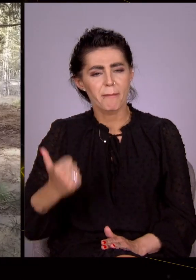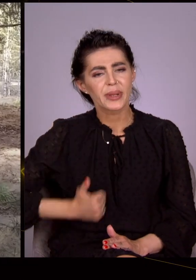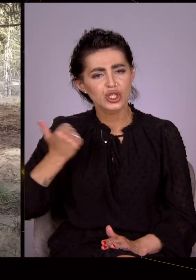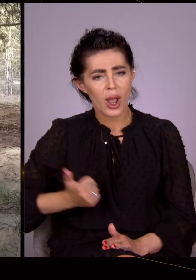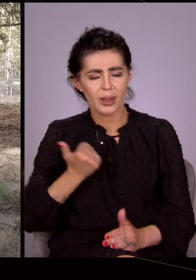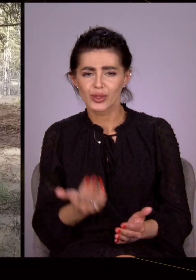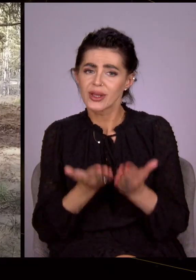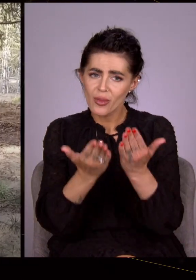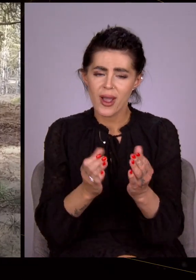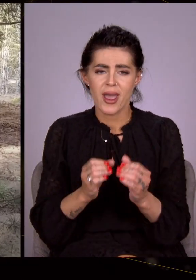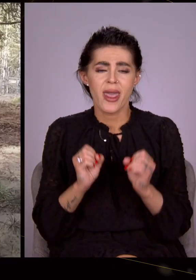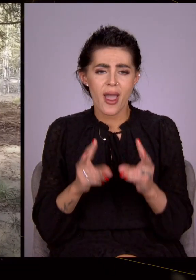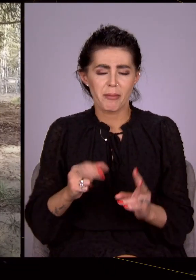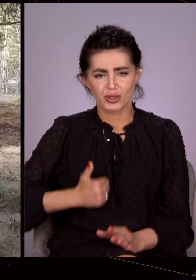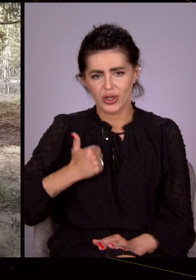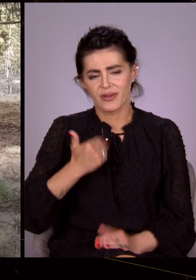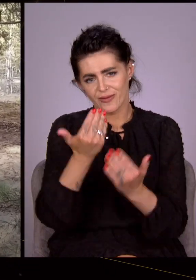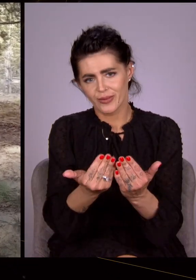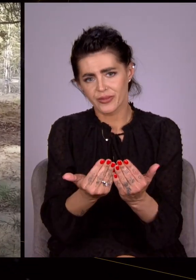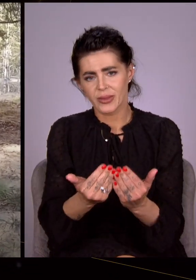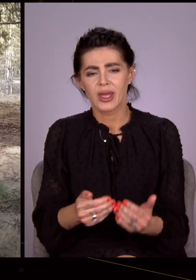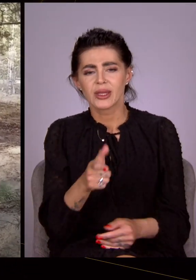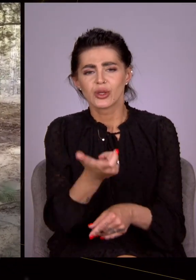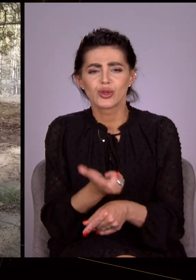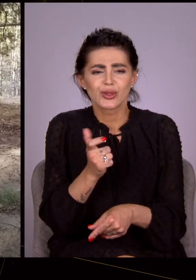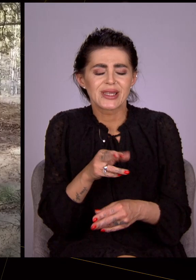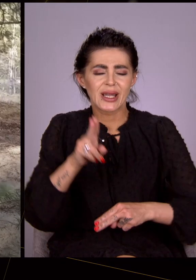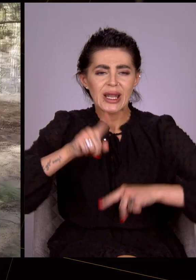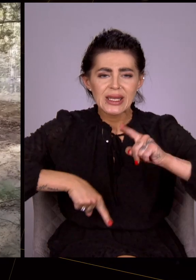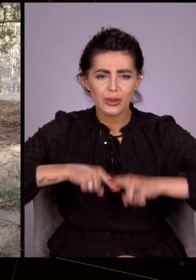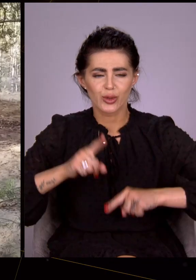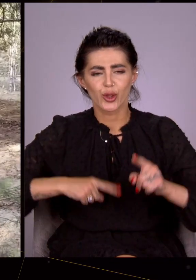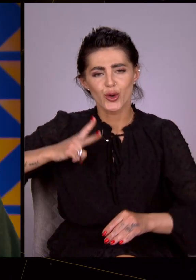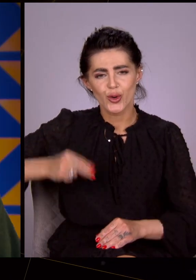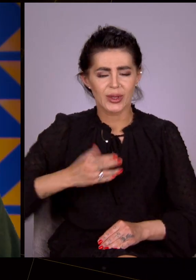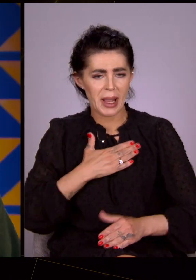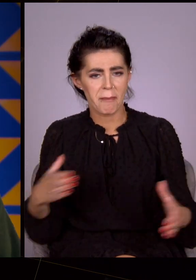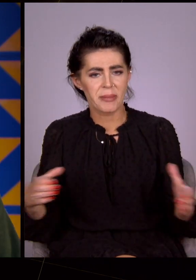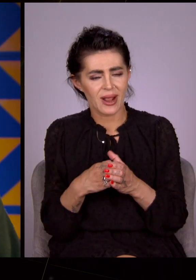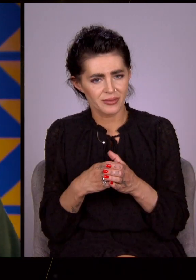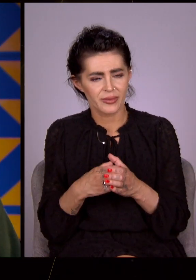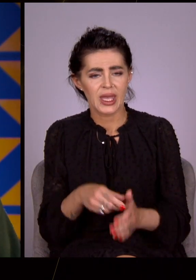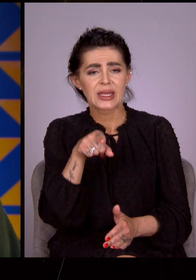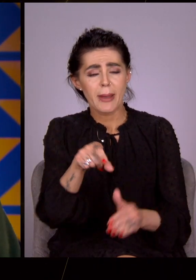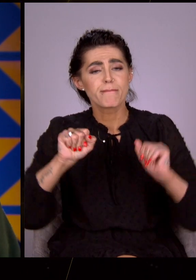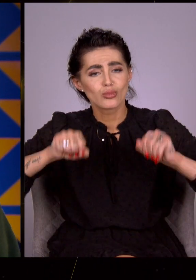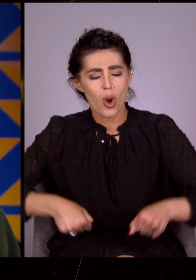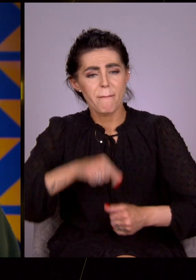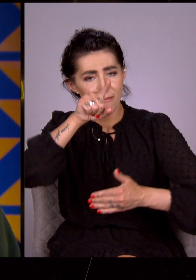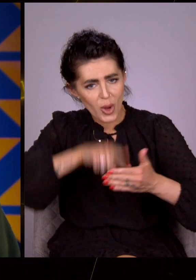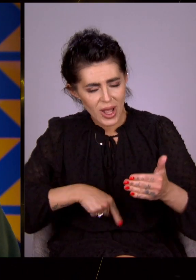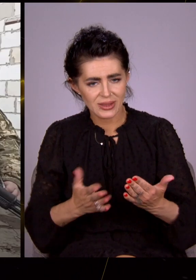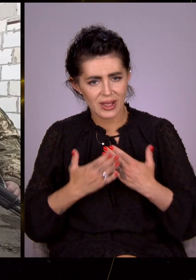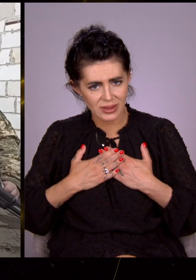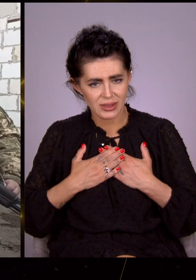якби пишався він. Ти стала для нас рідною, донечко нашої бригади. Можеш покладатися на наш захист і підтримку.